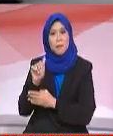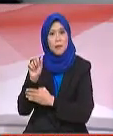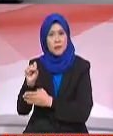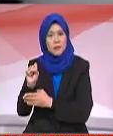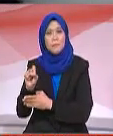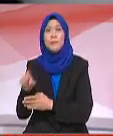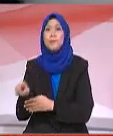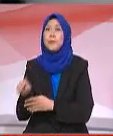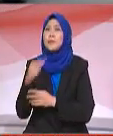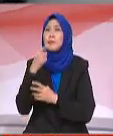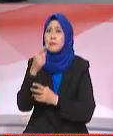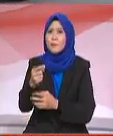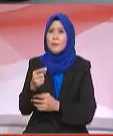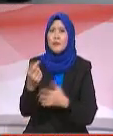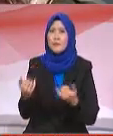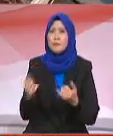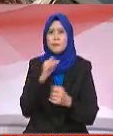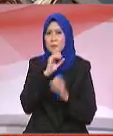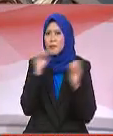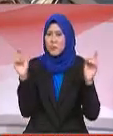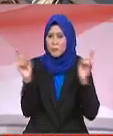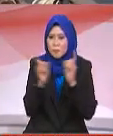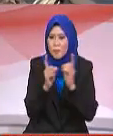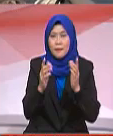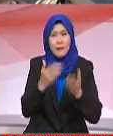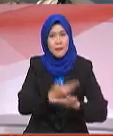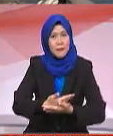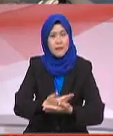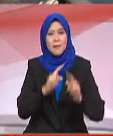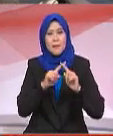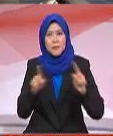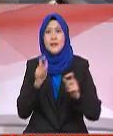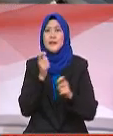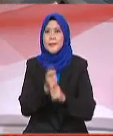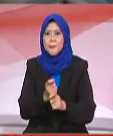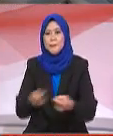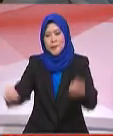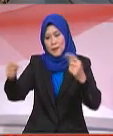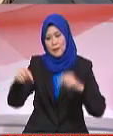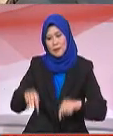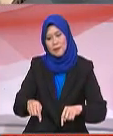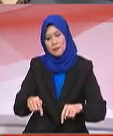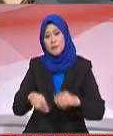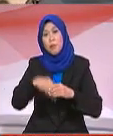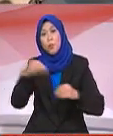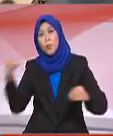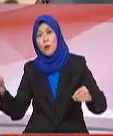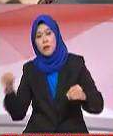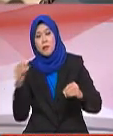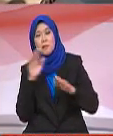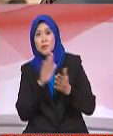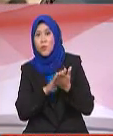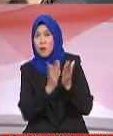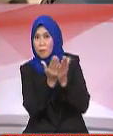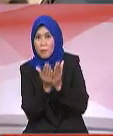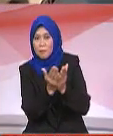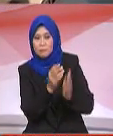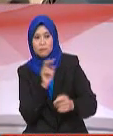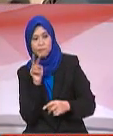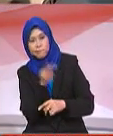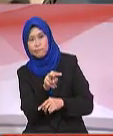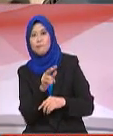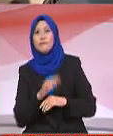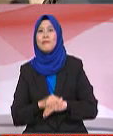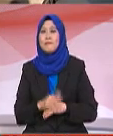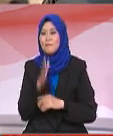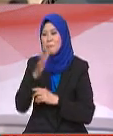mengakui, walaupun tidak dapat berjumpa dengan anaknya, namun beliau tetap datang melihat dari luar sekolah. Malah ada juga ibu bapa